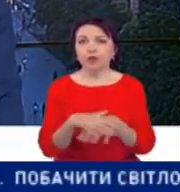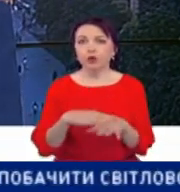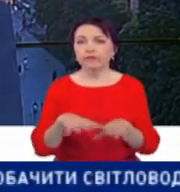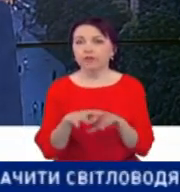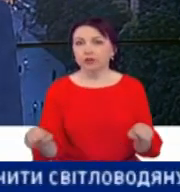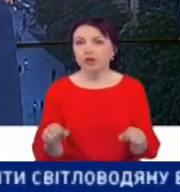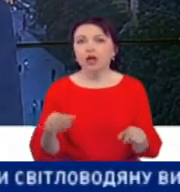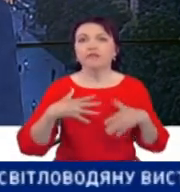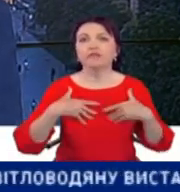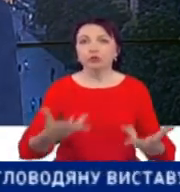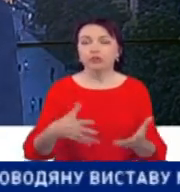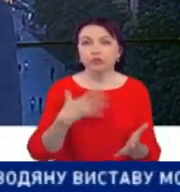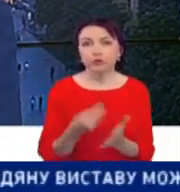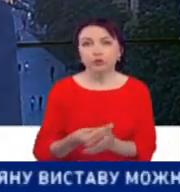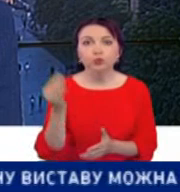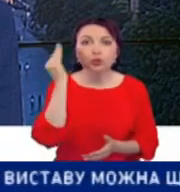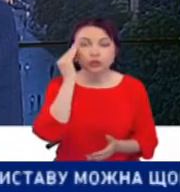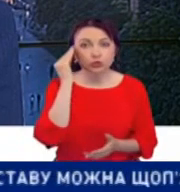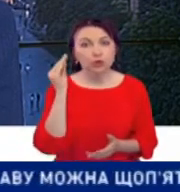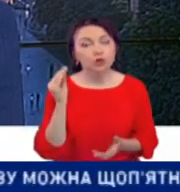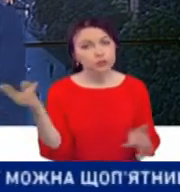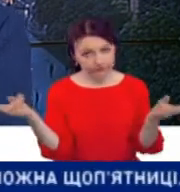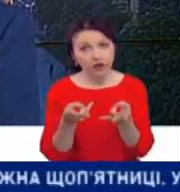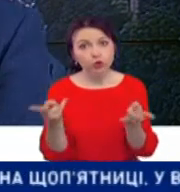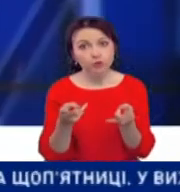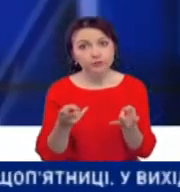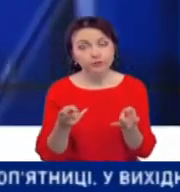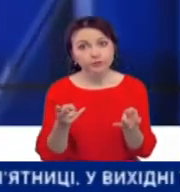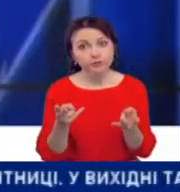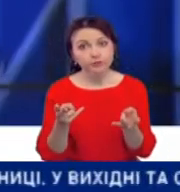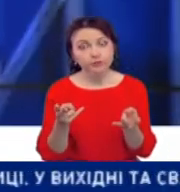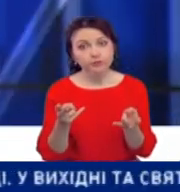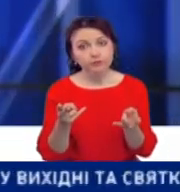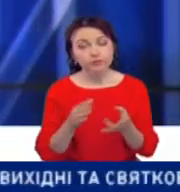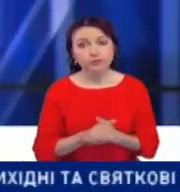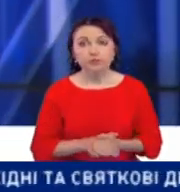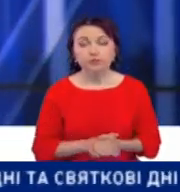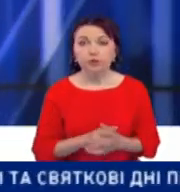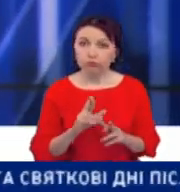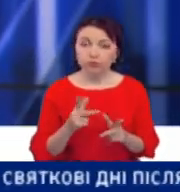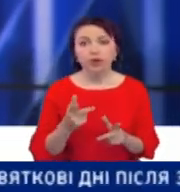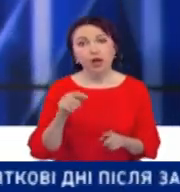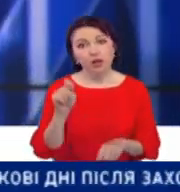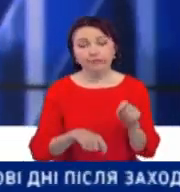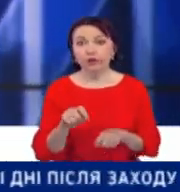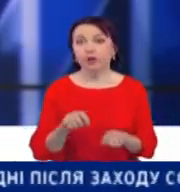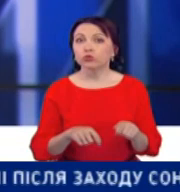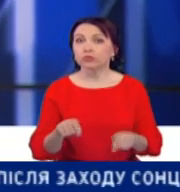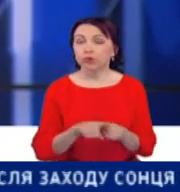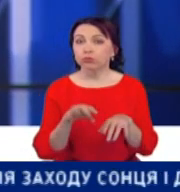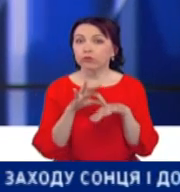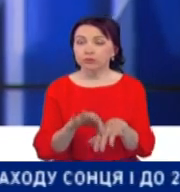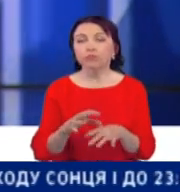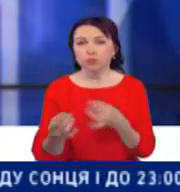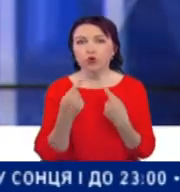своєї позиції, це би варто було би, як ви вважаєте? Бо якщо... в нас один референдум був, не імплементовані абсолютно ці всі рішення, а ми, можливо, про це